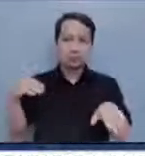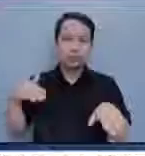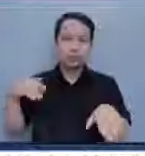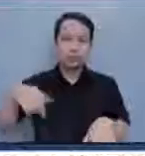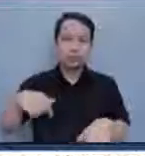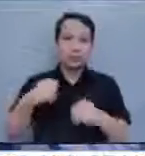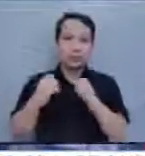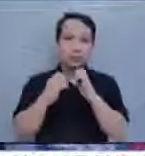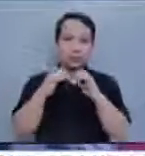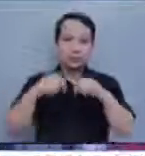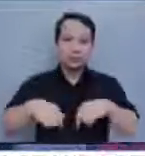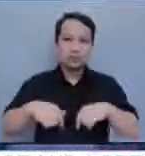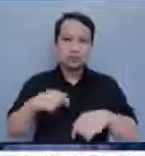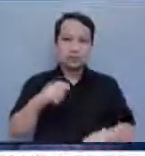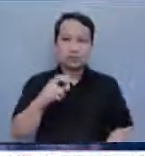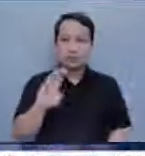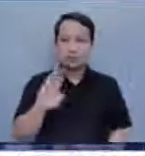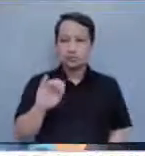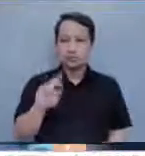na ito ng Kamuning.